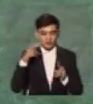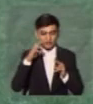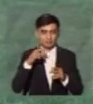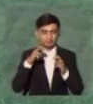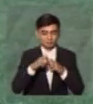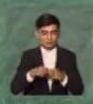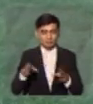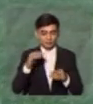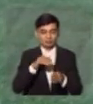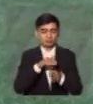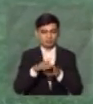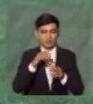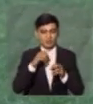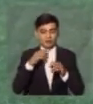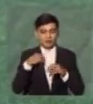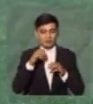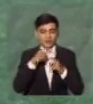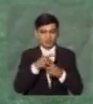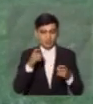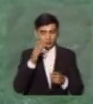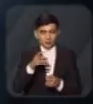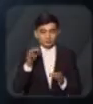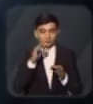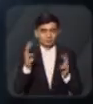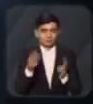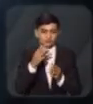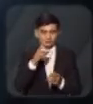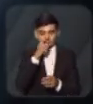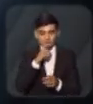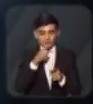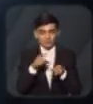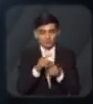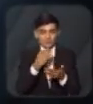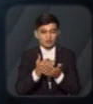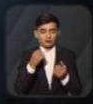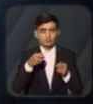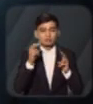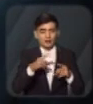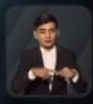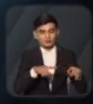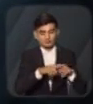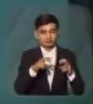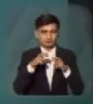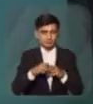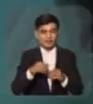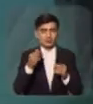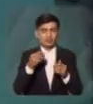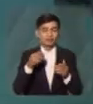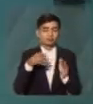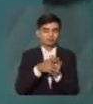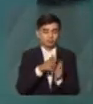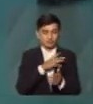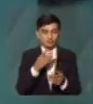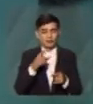қабылдаймыз. Мамандар әзірге өрттің шығу себебі белгісіз дейді. Айтуларынша, қазір арнайы штаб құрылып, шығынның көлемі анықталып жатыр. Өртенген